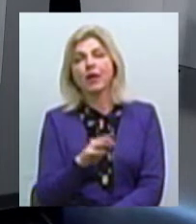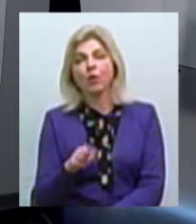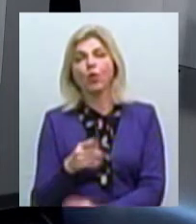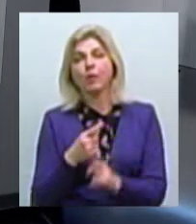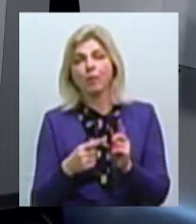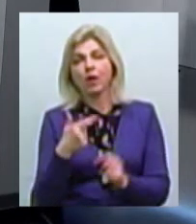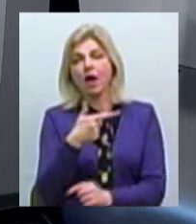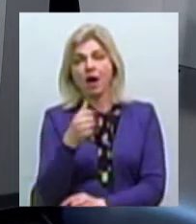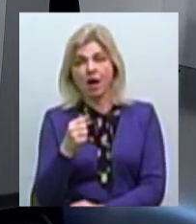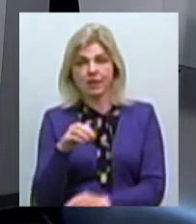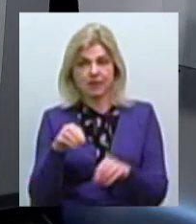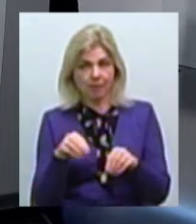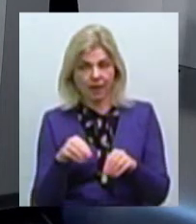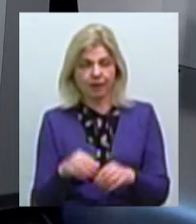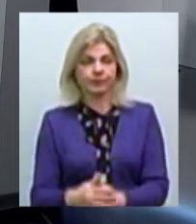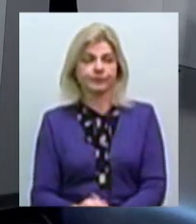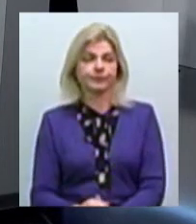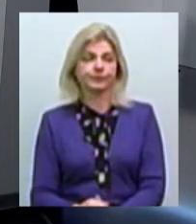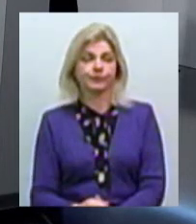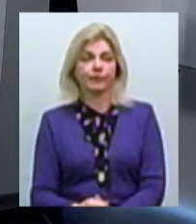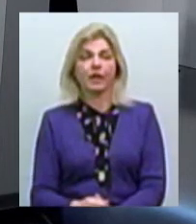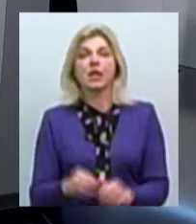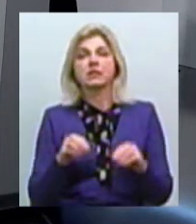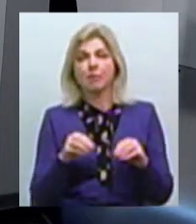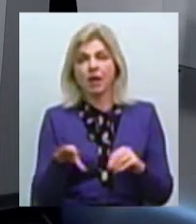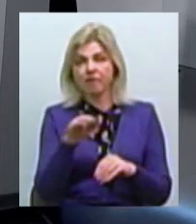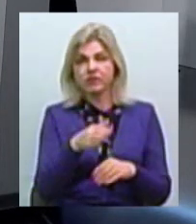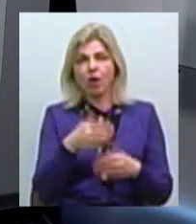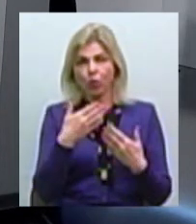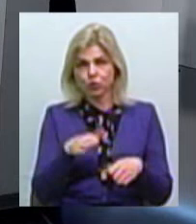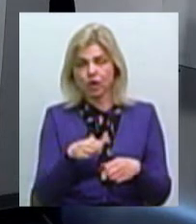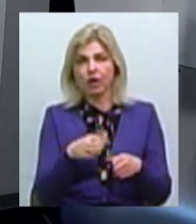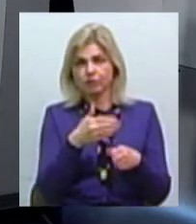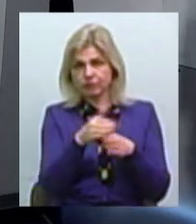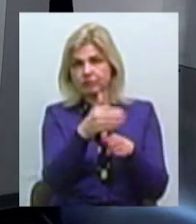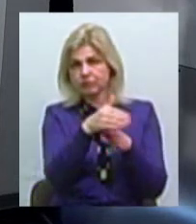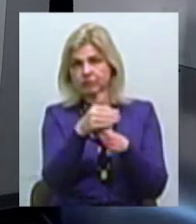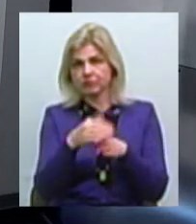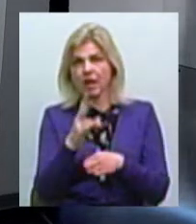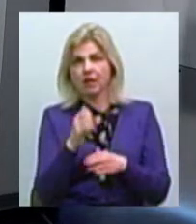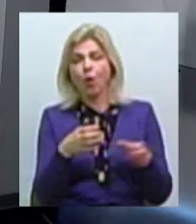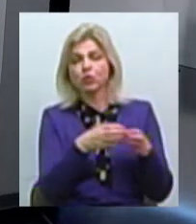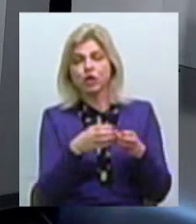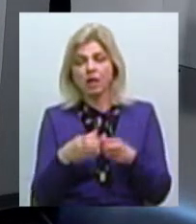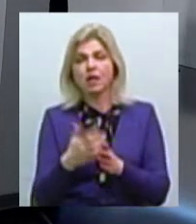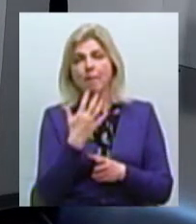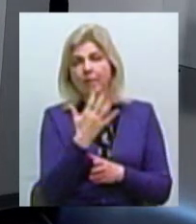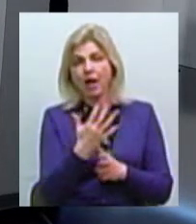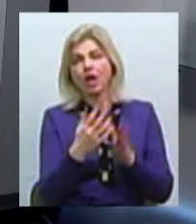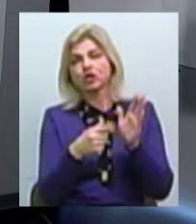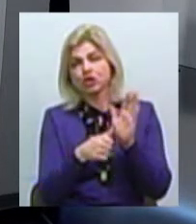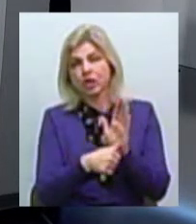гектар земли вот она вся нарезана на участке там по 5 6 7 тире 10 гектар